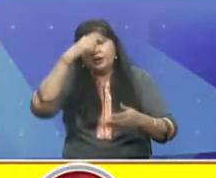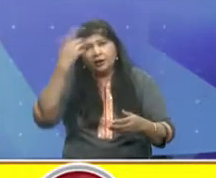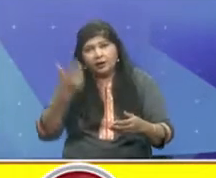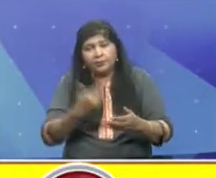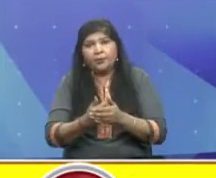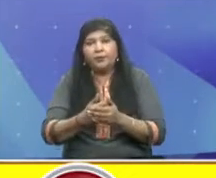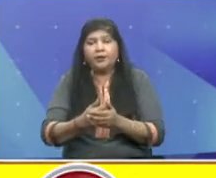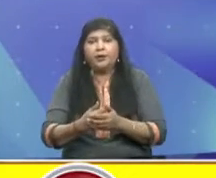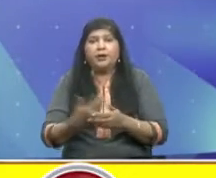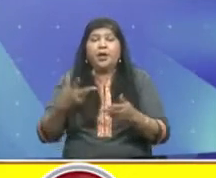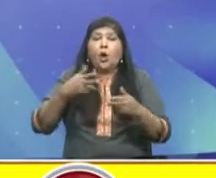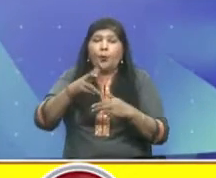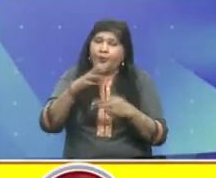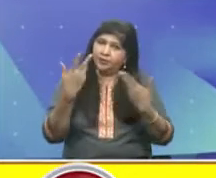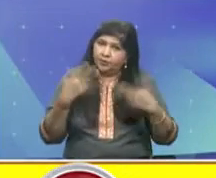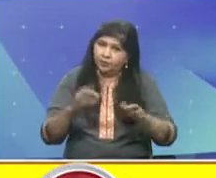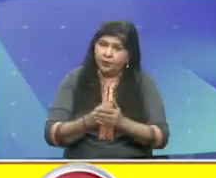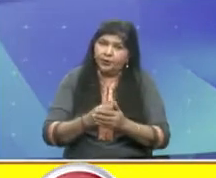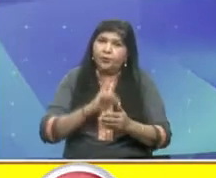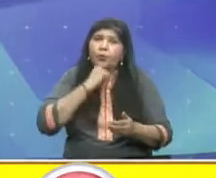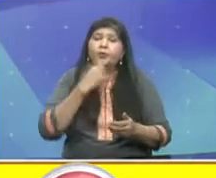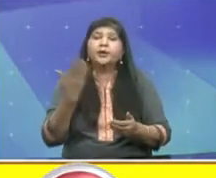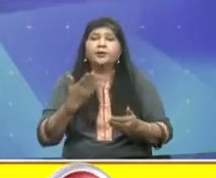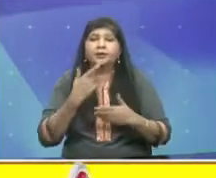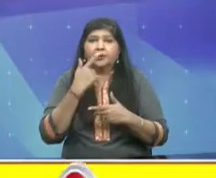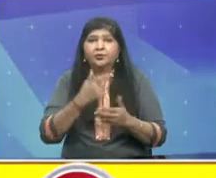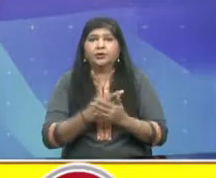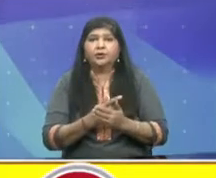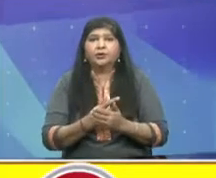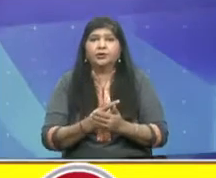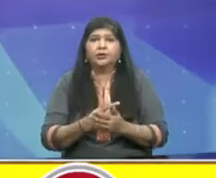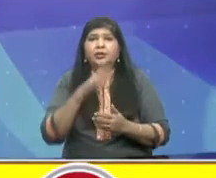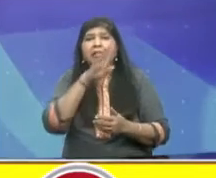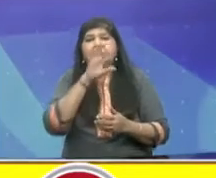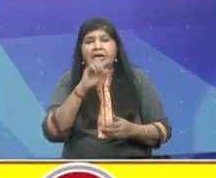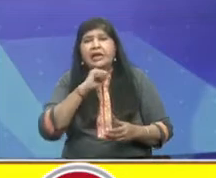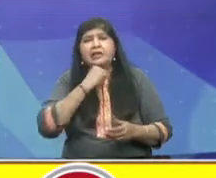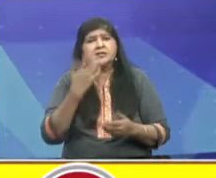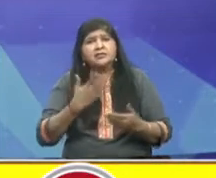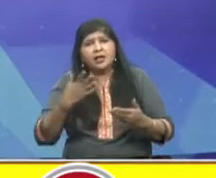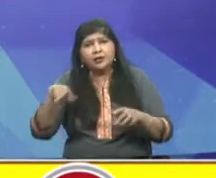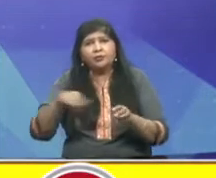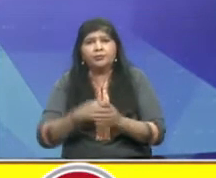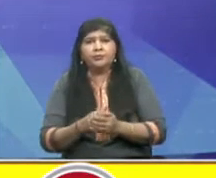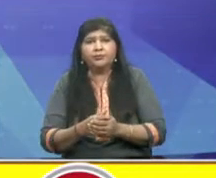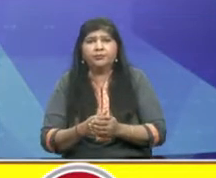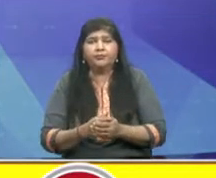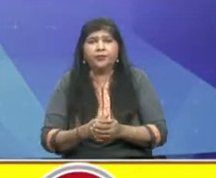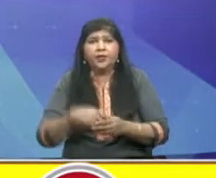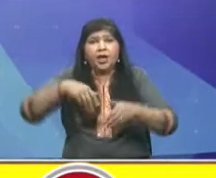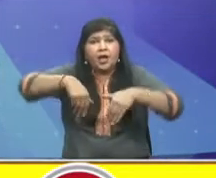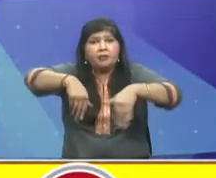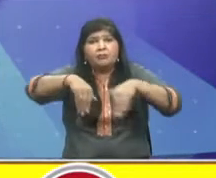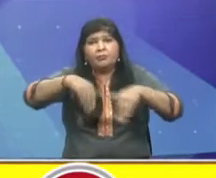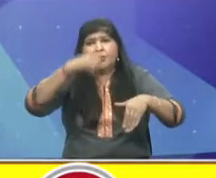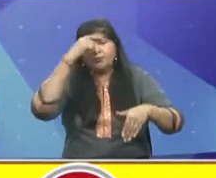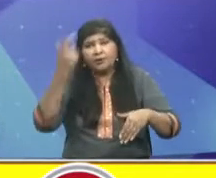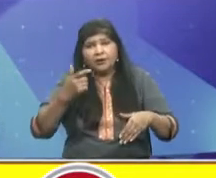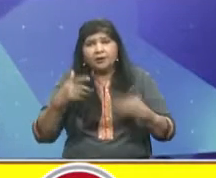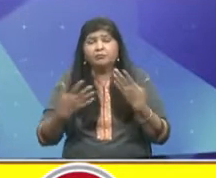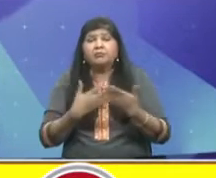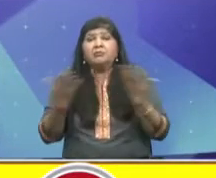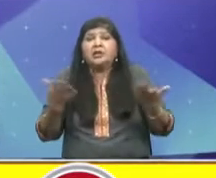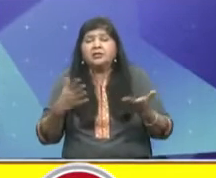है मेरा प्रयाग हॉस्पिटल में। आपकी आयु कितनी है सुखदेवी जी? उम्र 40 साल। 40 साल और सुखदेव नाम,